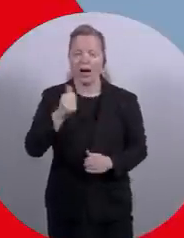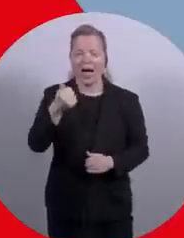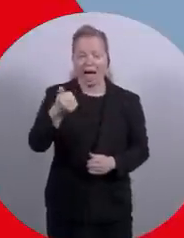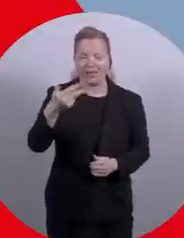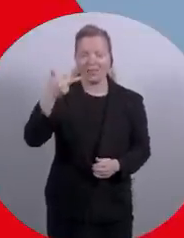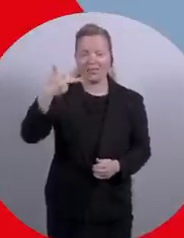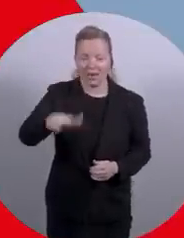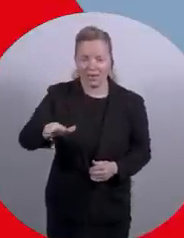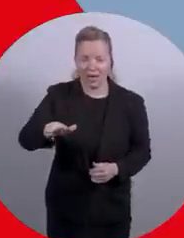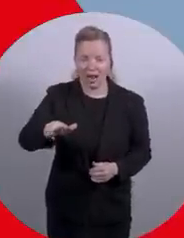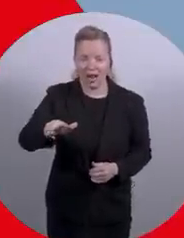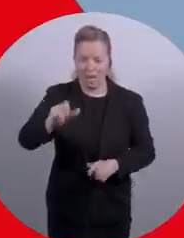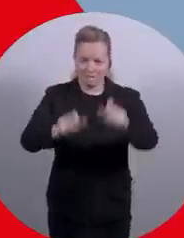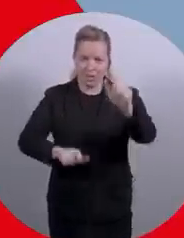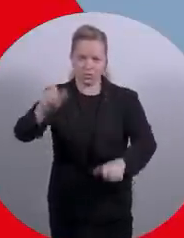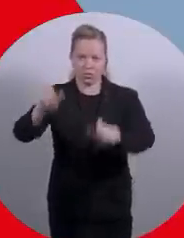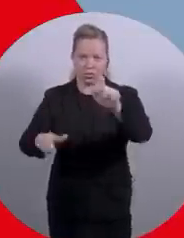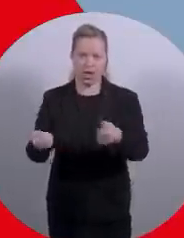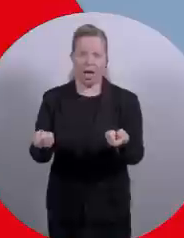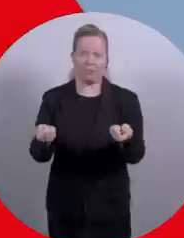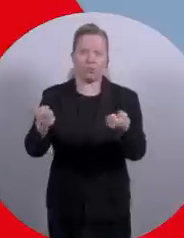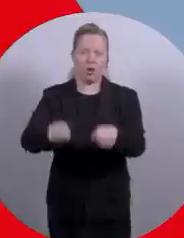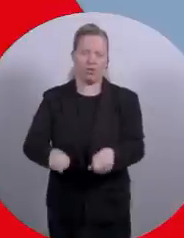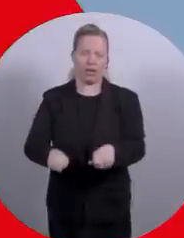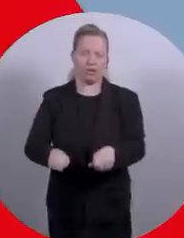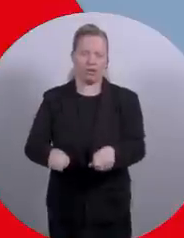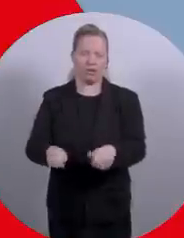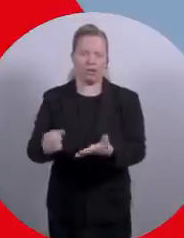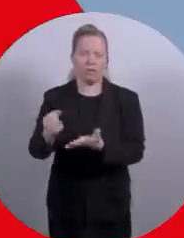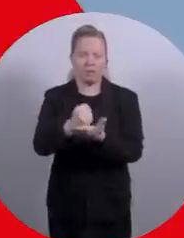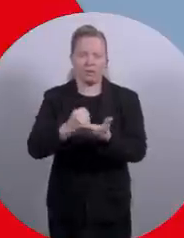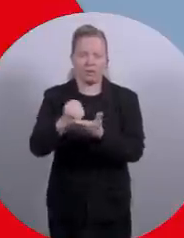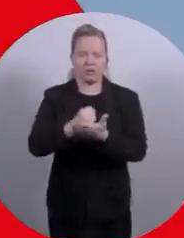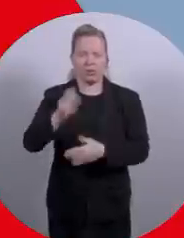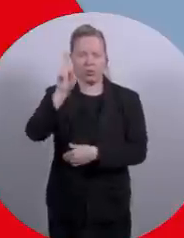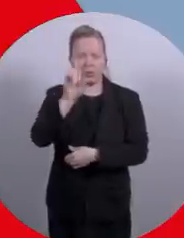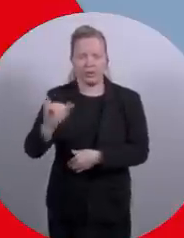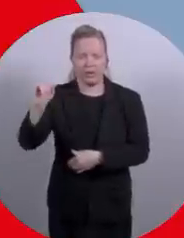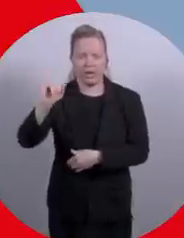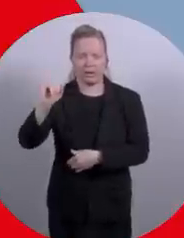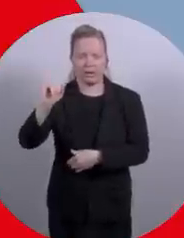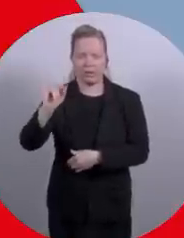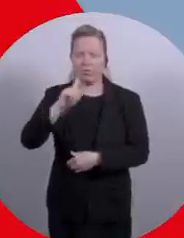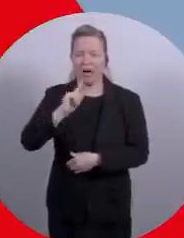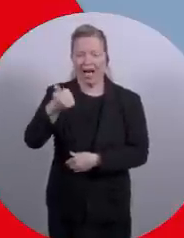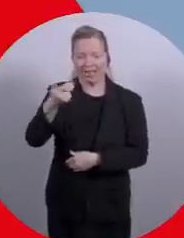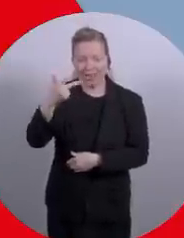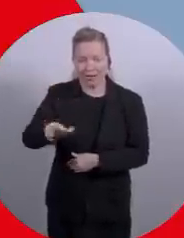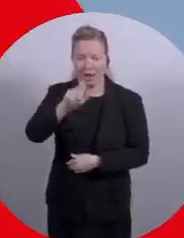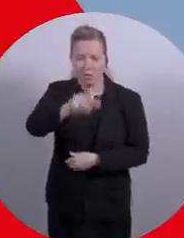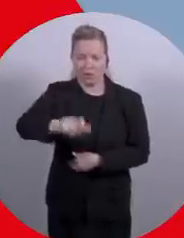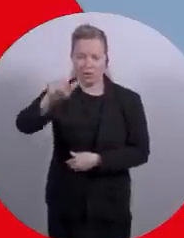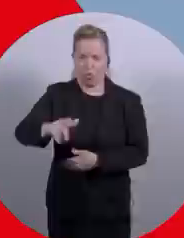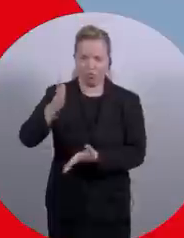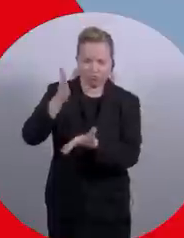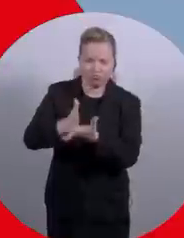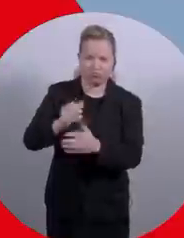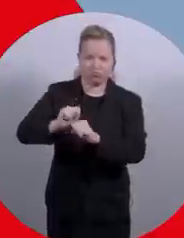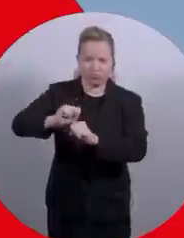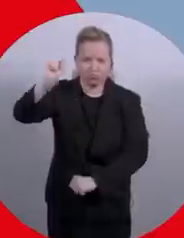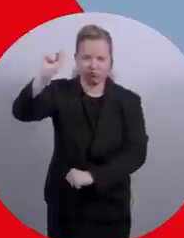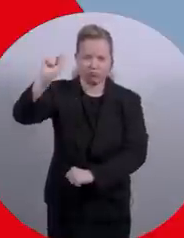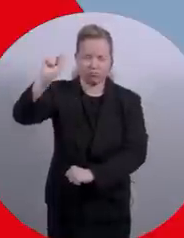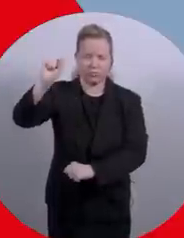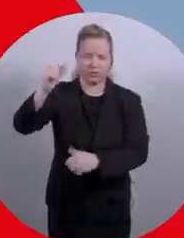der Absolventen der Medizinischen Universität Österreich wieder verlässt wir diskutieren über